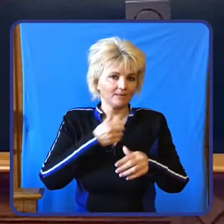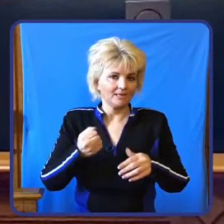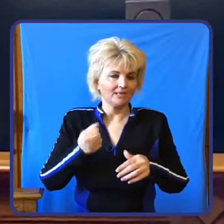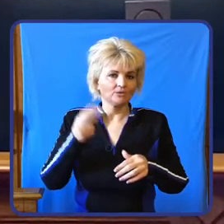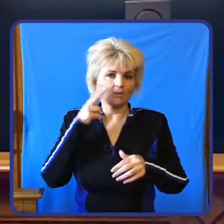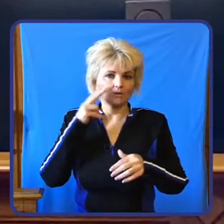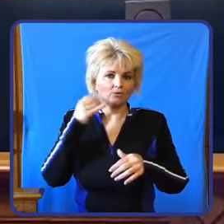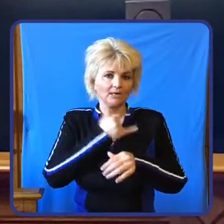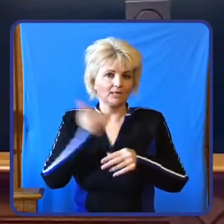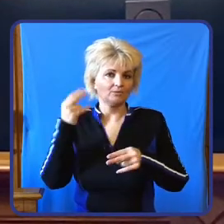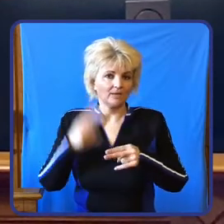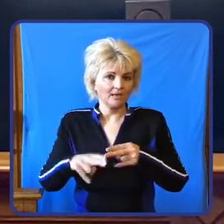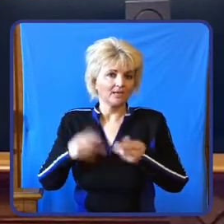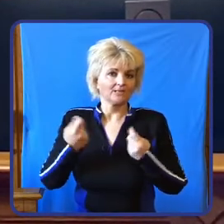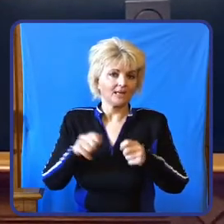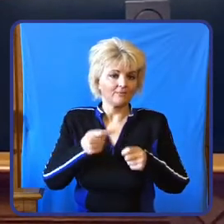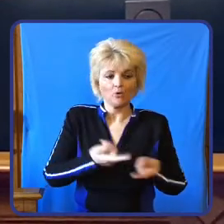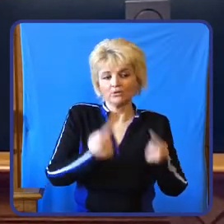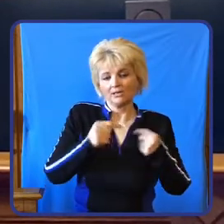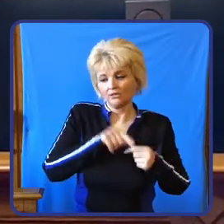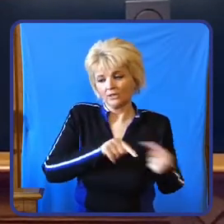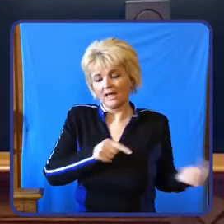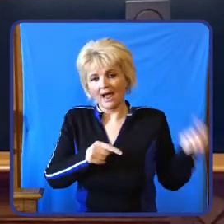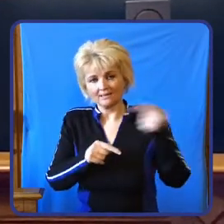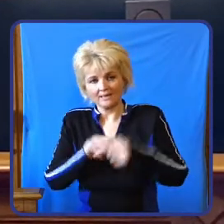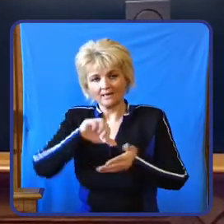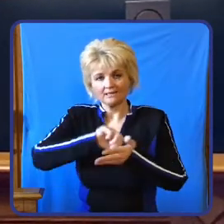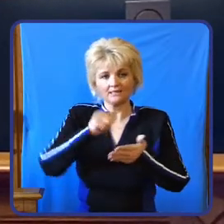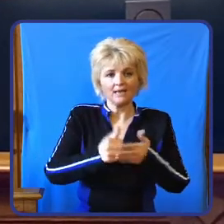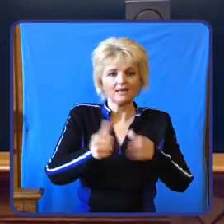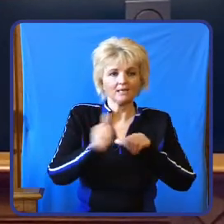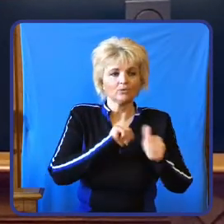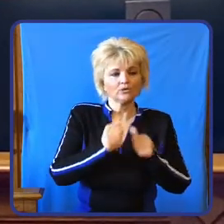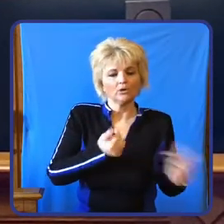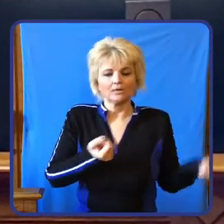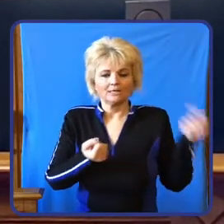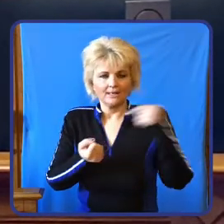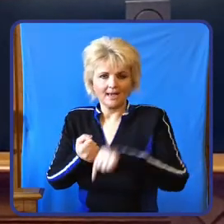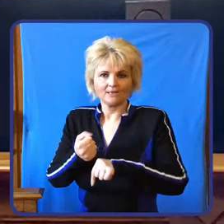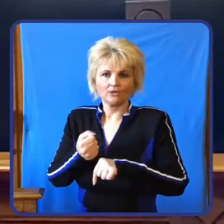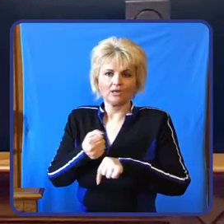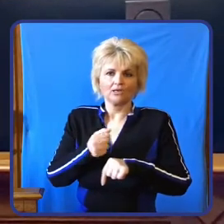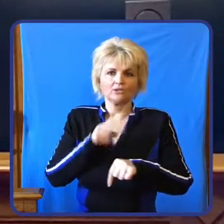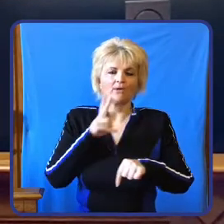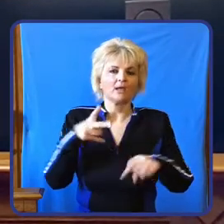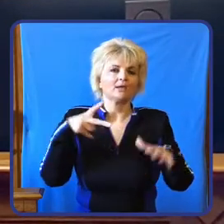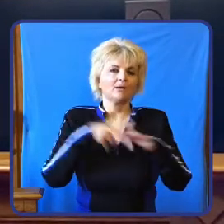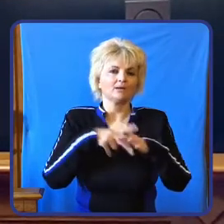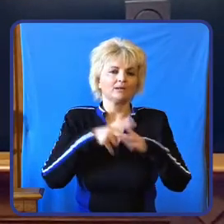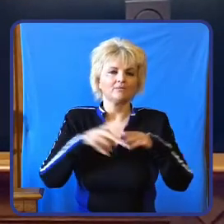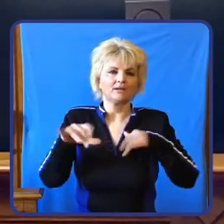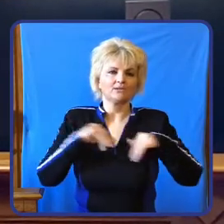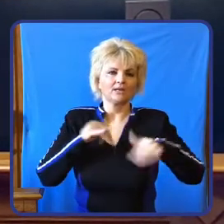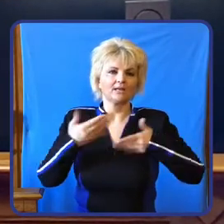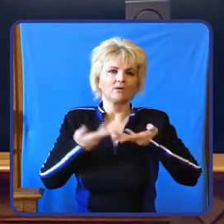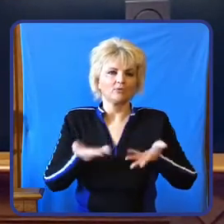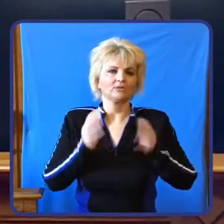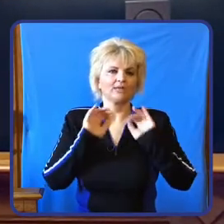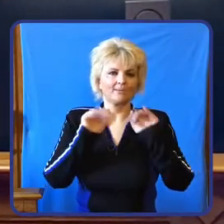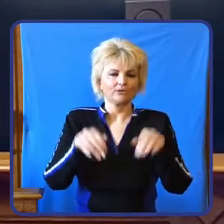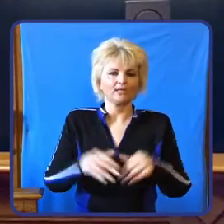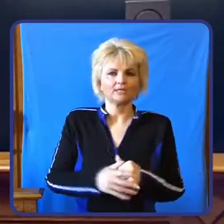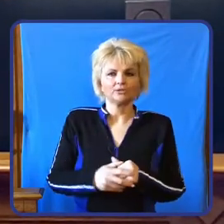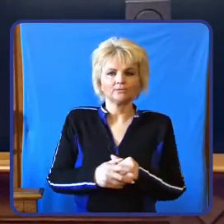amikor évvégén zárva voltak, akkor onnan is ide jártak, a szegedi sportolók is hozzánk, és valaki megakadályozta, hogy Vásárhely kapjon ilyen